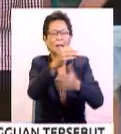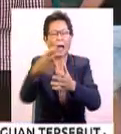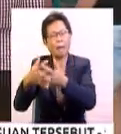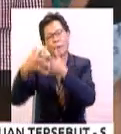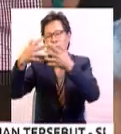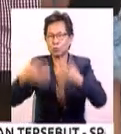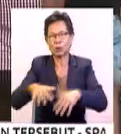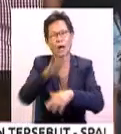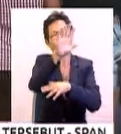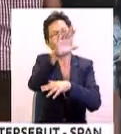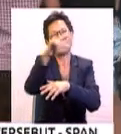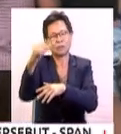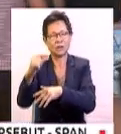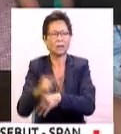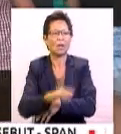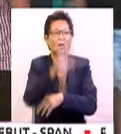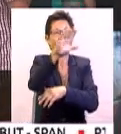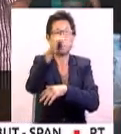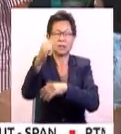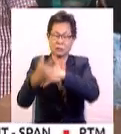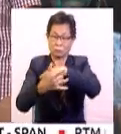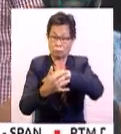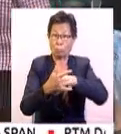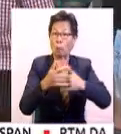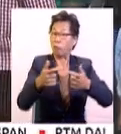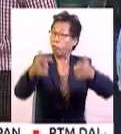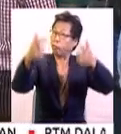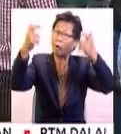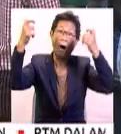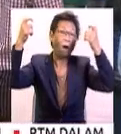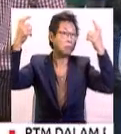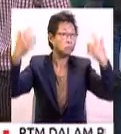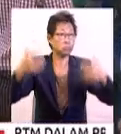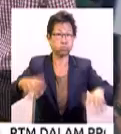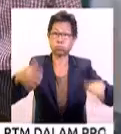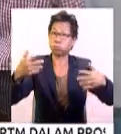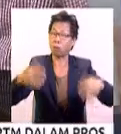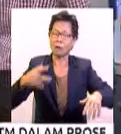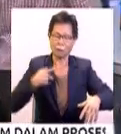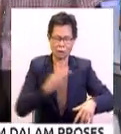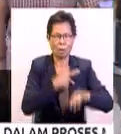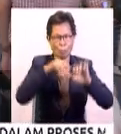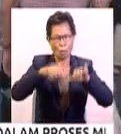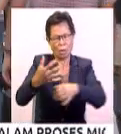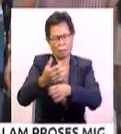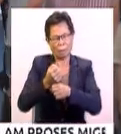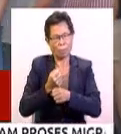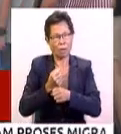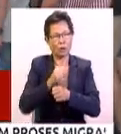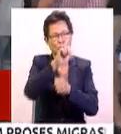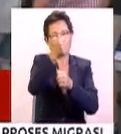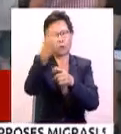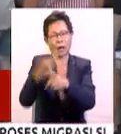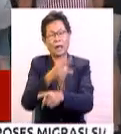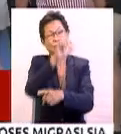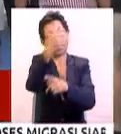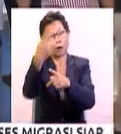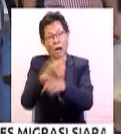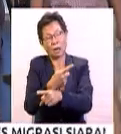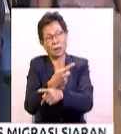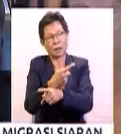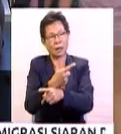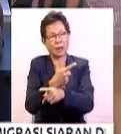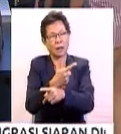Syarikat. 5G punya teknologi amat pantaslah. Macam kita boleh dapat 10 kali ganda